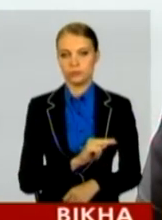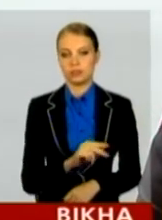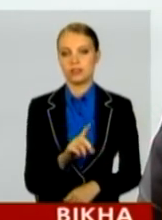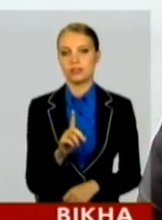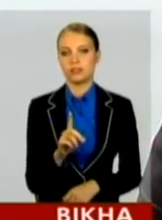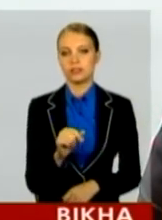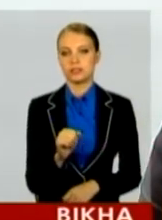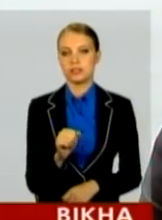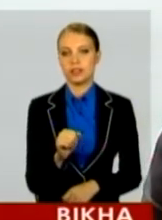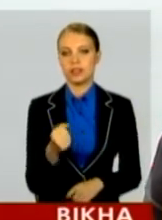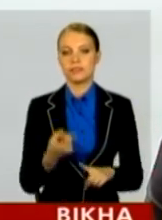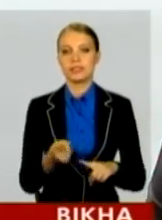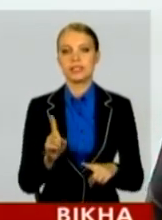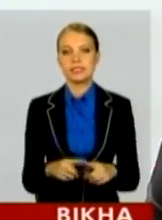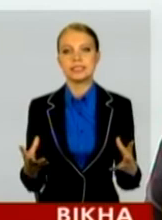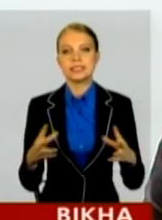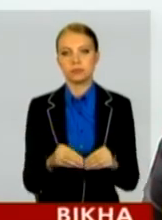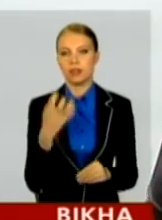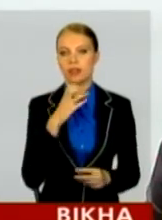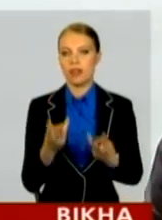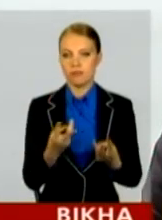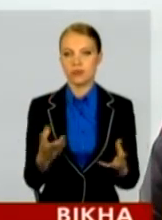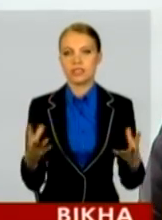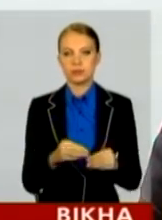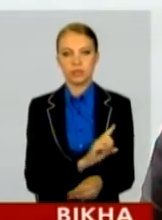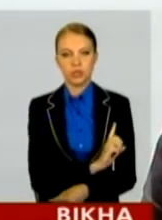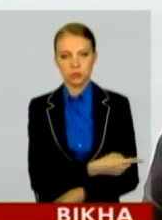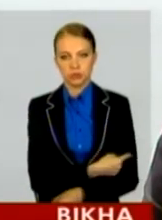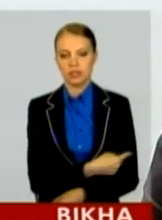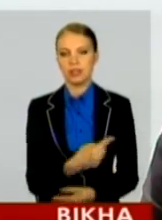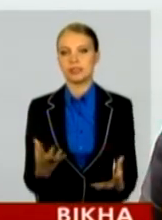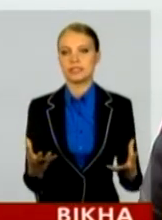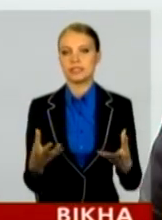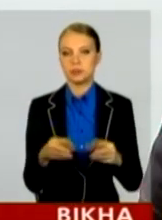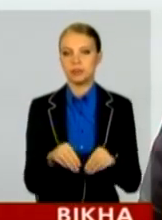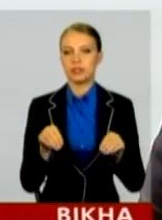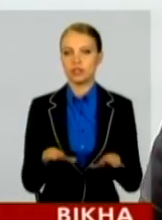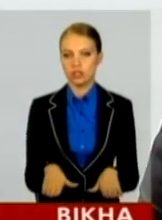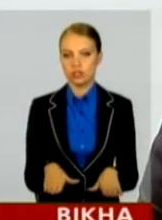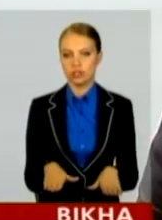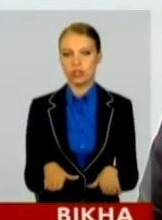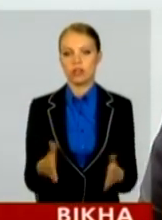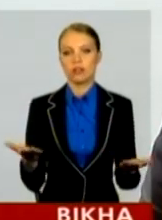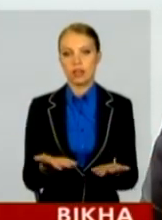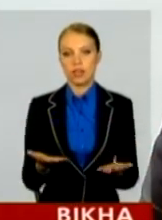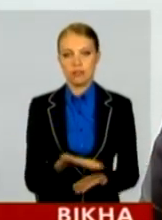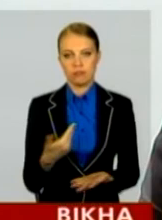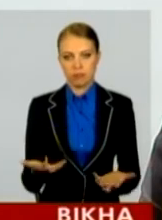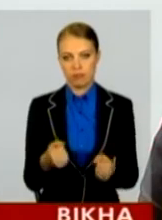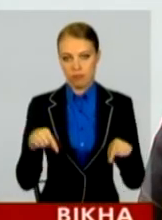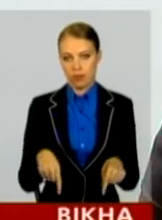за ті спільні емоції, спільні зусилля, спільні рішення, які ми приймали